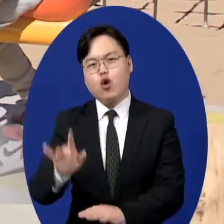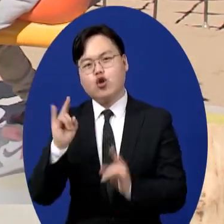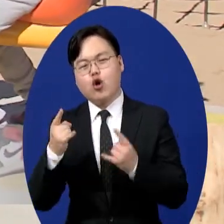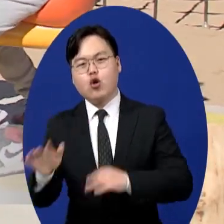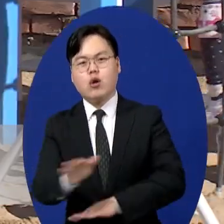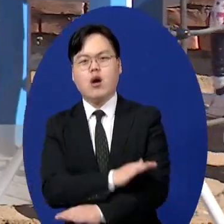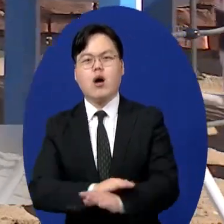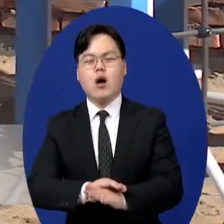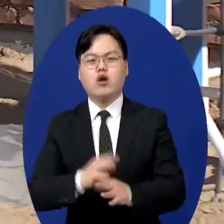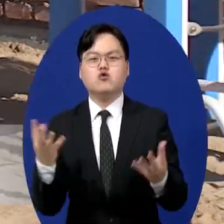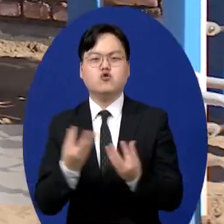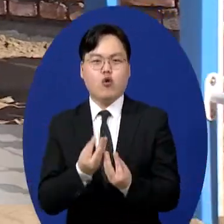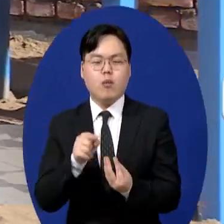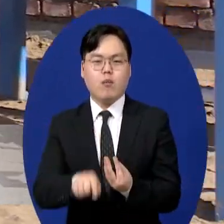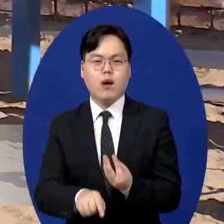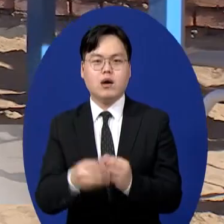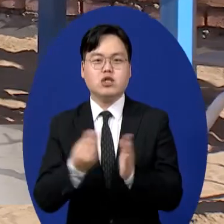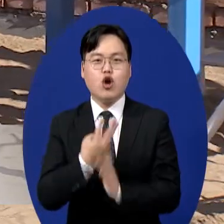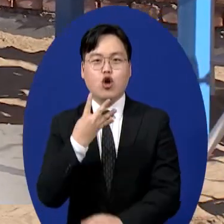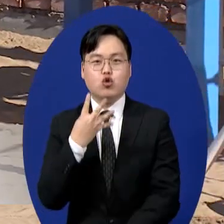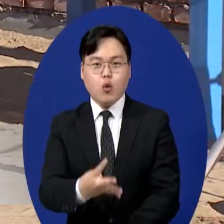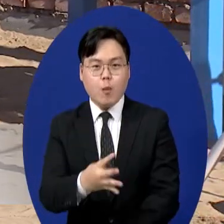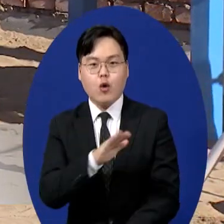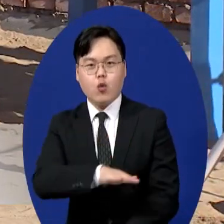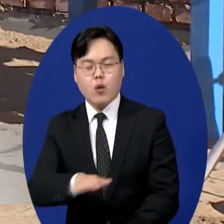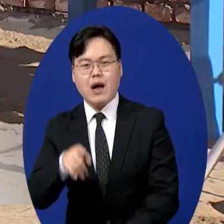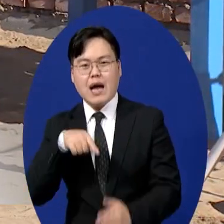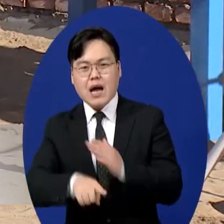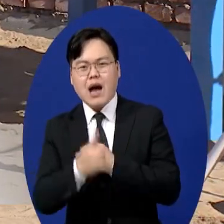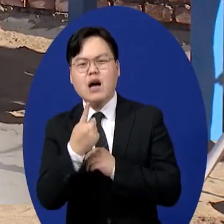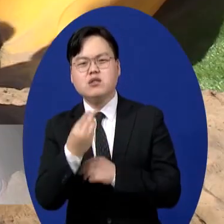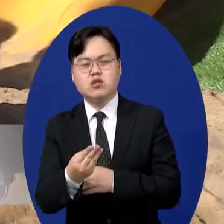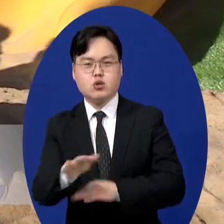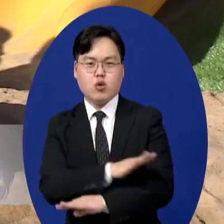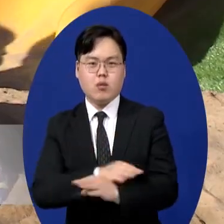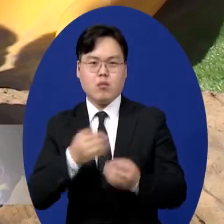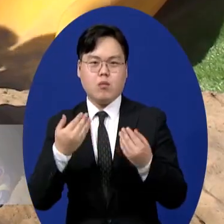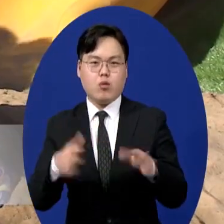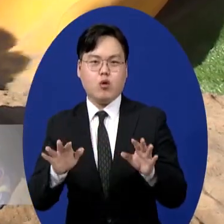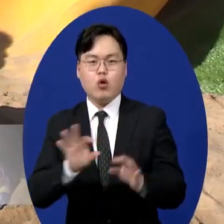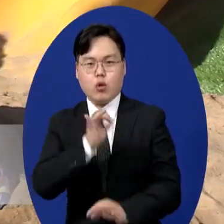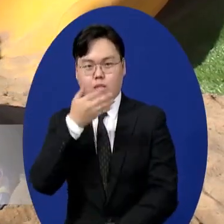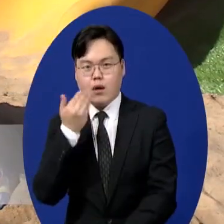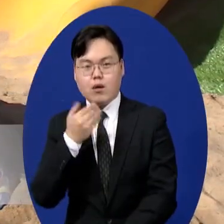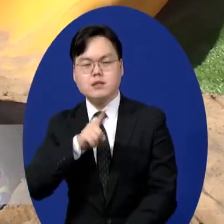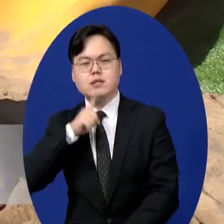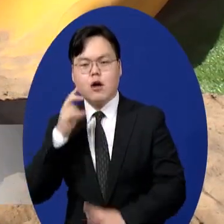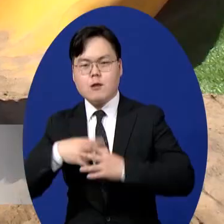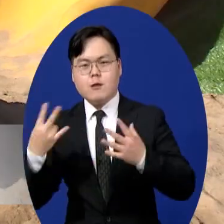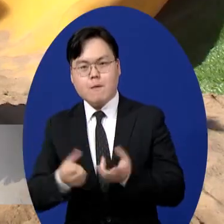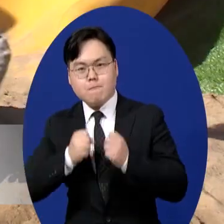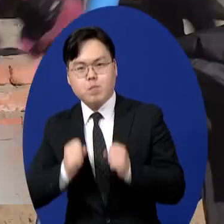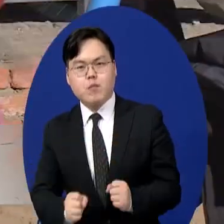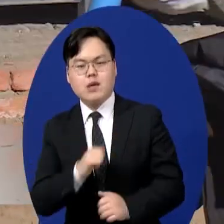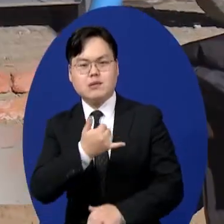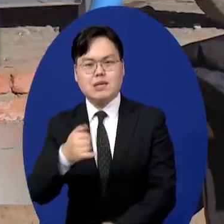талбай хомс хэвээр байна. Жишээлбэл 4,000 хүүхдийн дунд ганцхан тоглоомын талбай ногддгоо. Иймээс тэд залуу ус нэгдэж чадвал зарим